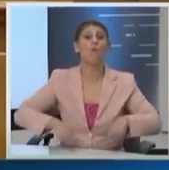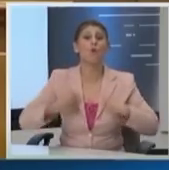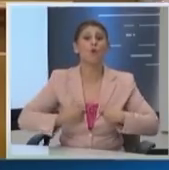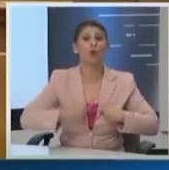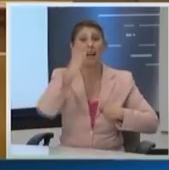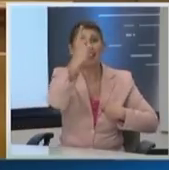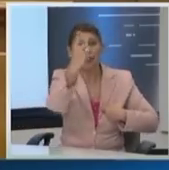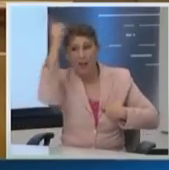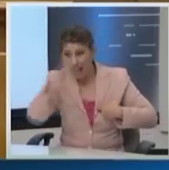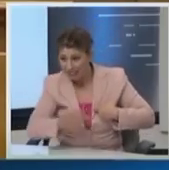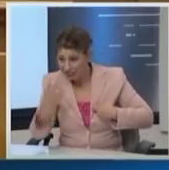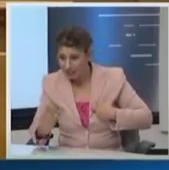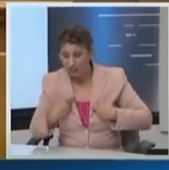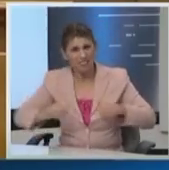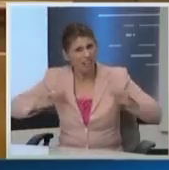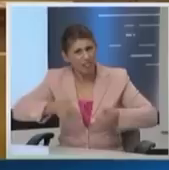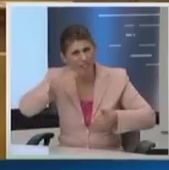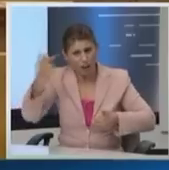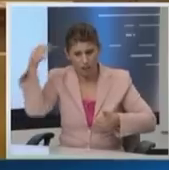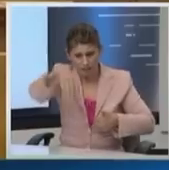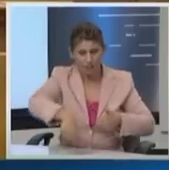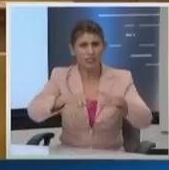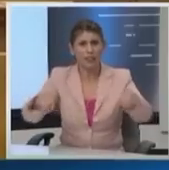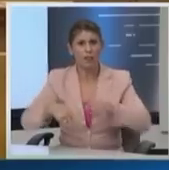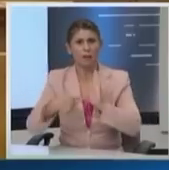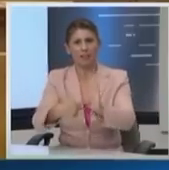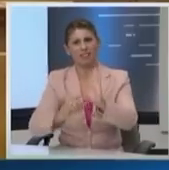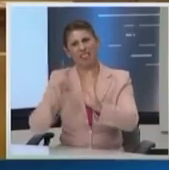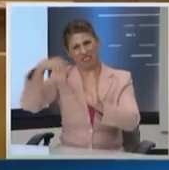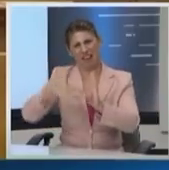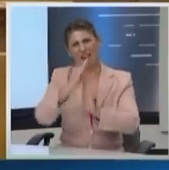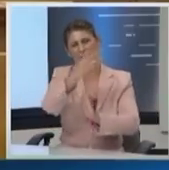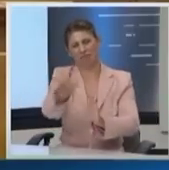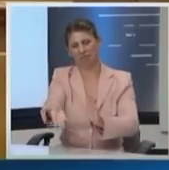έχετε το δράσος να έρχεστε εδώ, σε αυτήν εδώ την αίθουσα, και να μας παρουσιάζετε και διαγράμματα.